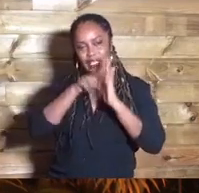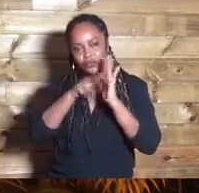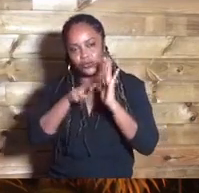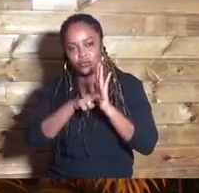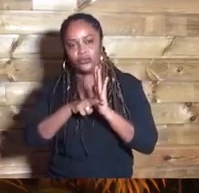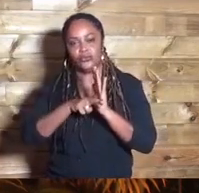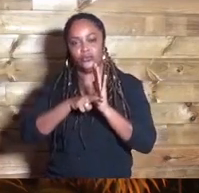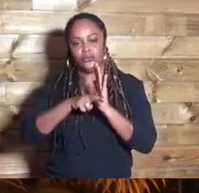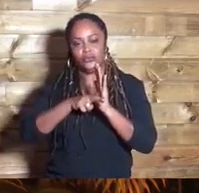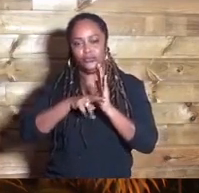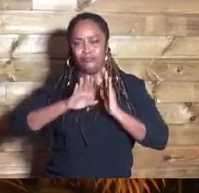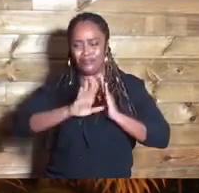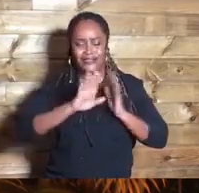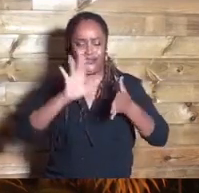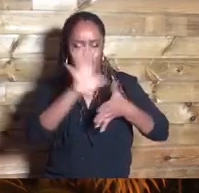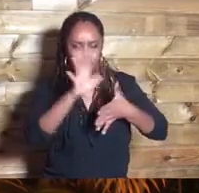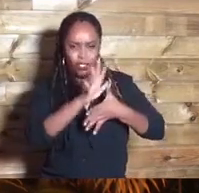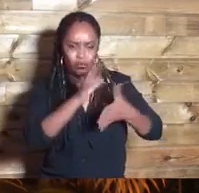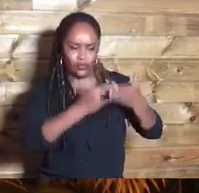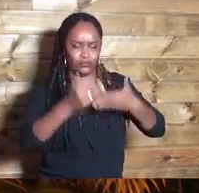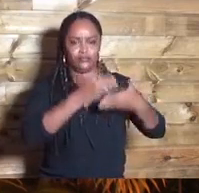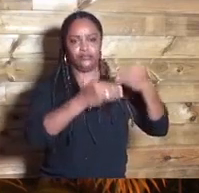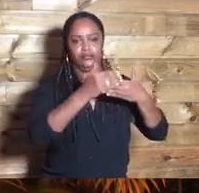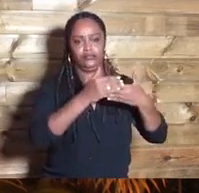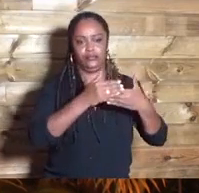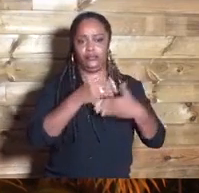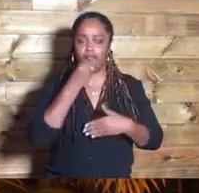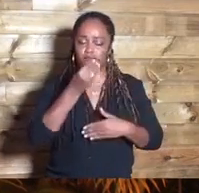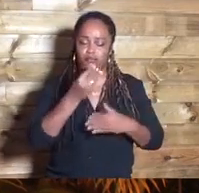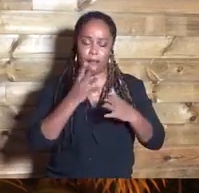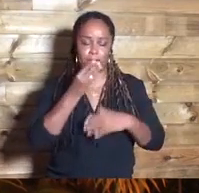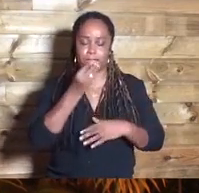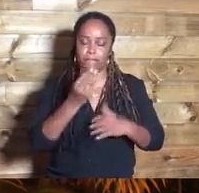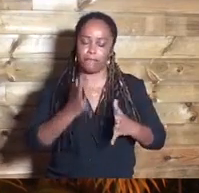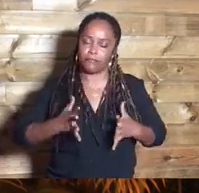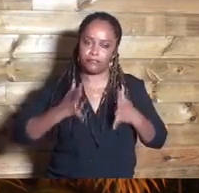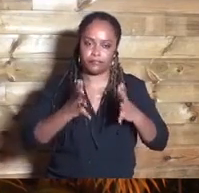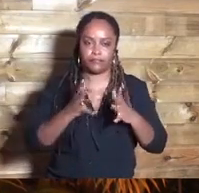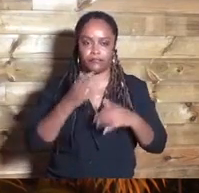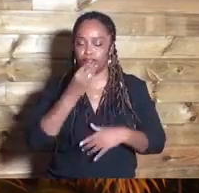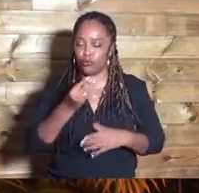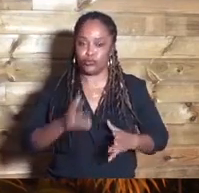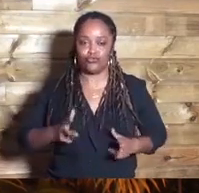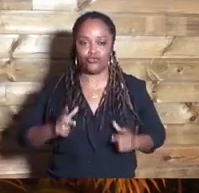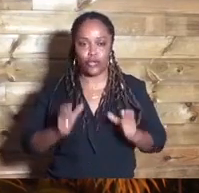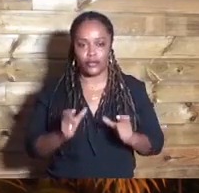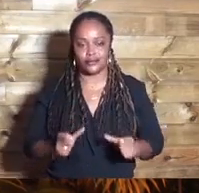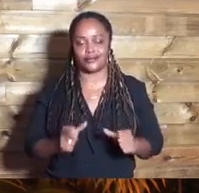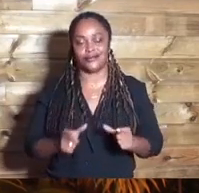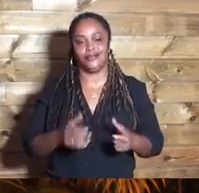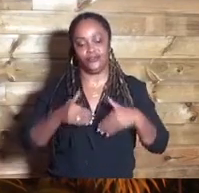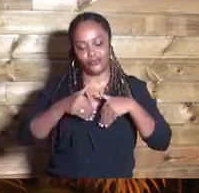concrète pour la Guadeloupe. Bon vent à l'ANG pour cette élection, mais surtout pour le temps un peu plus long de